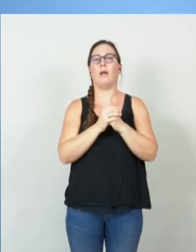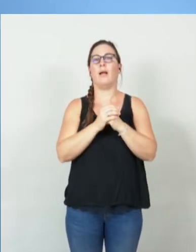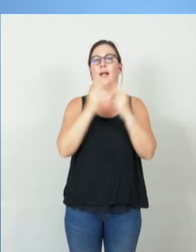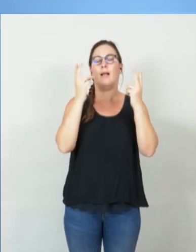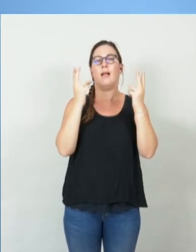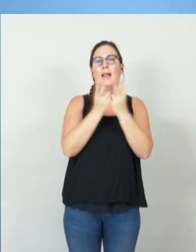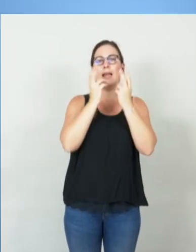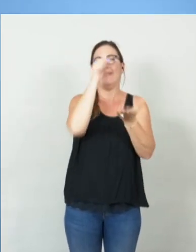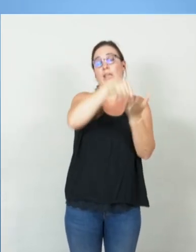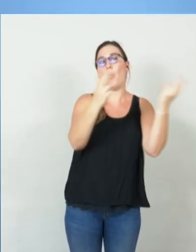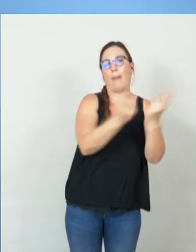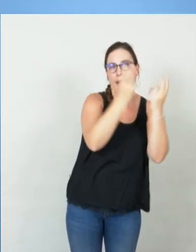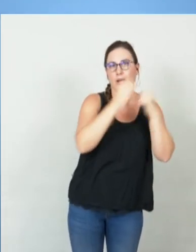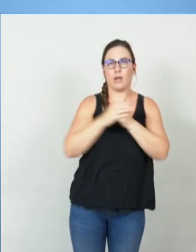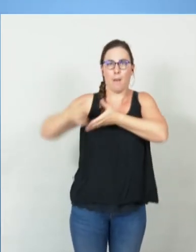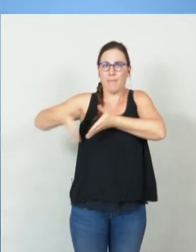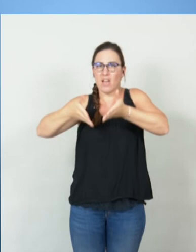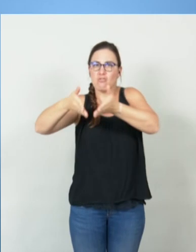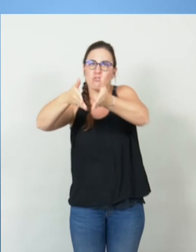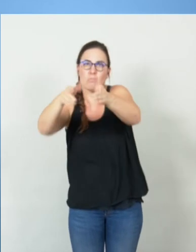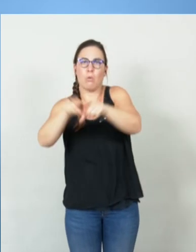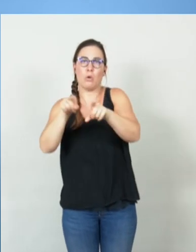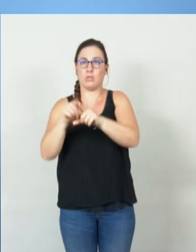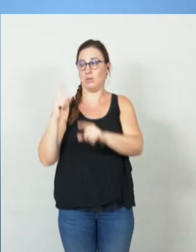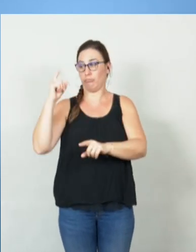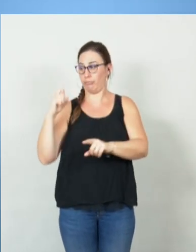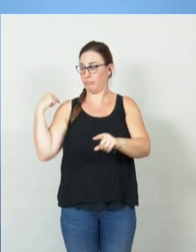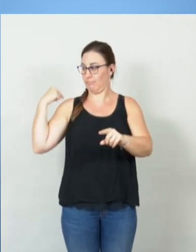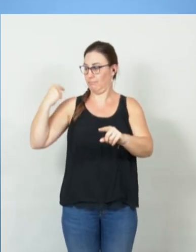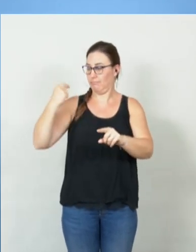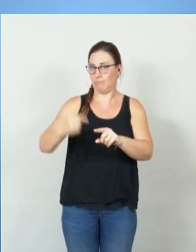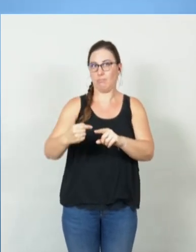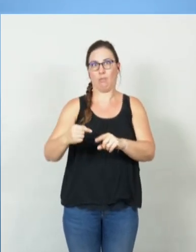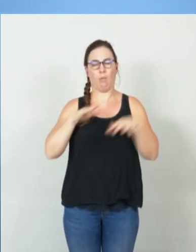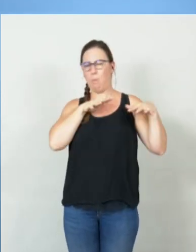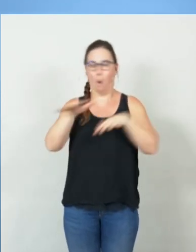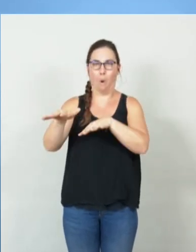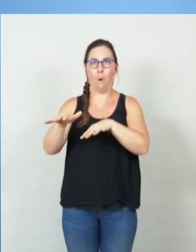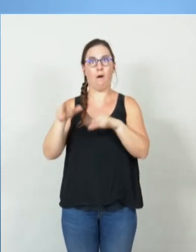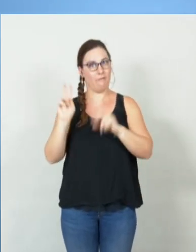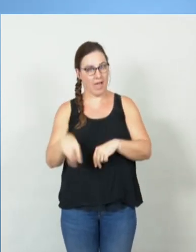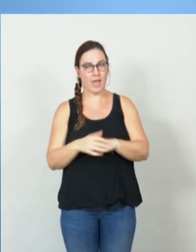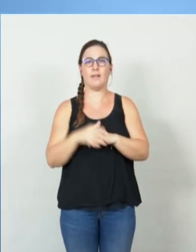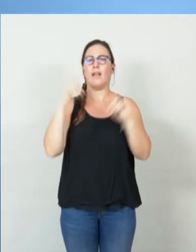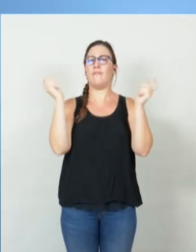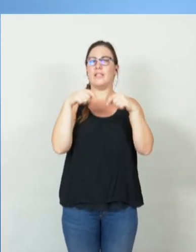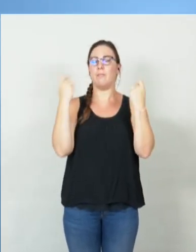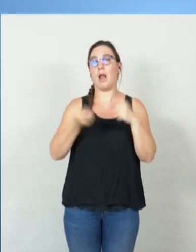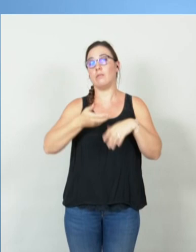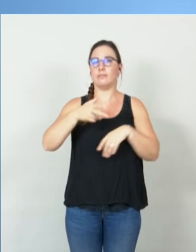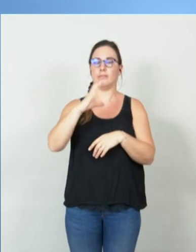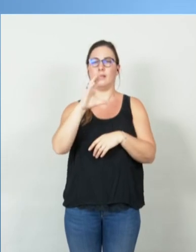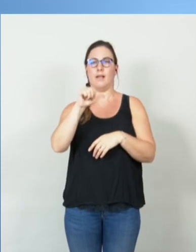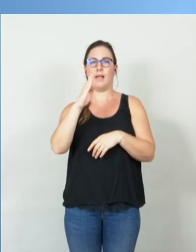théoparc l'été sur les berges qui a connu des premières éditions franc succès le Cabaret Frappé le 14 juillet qui